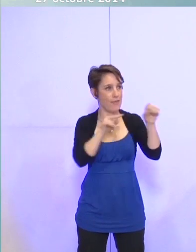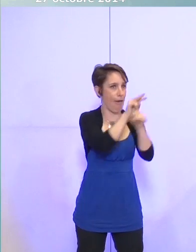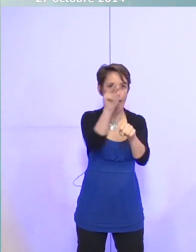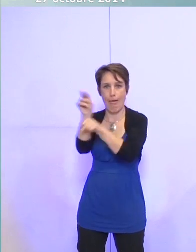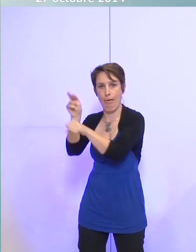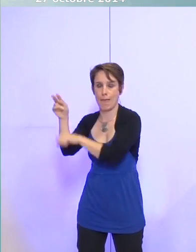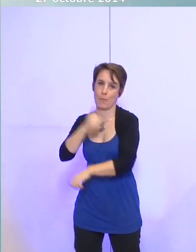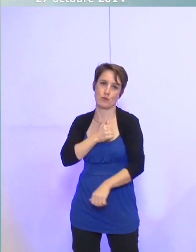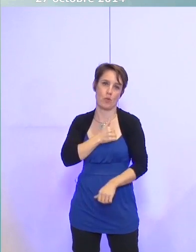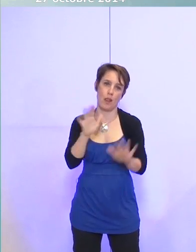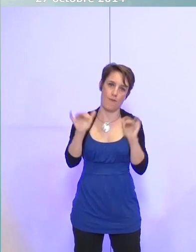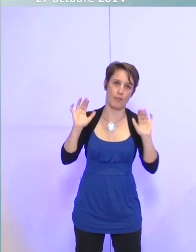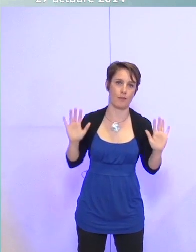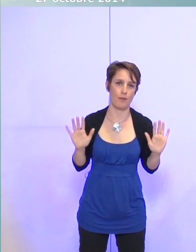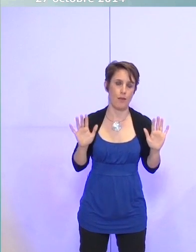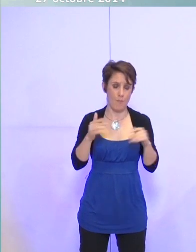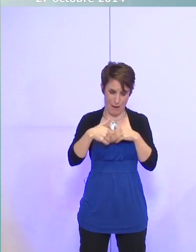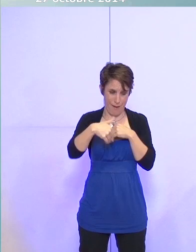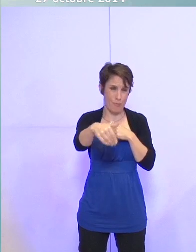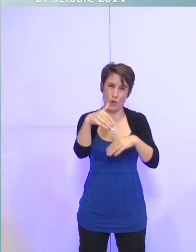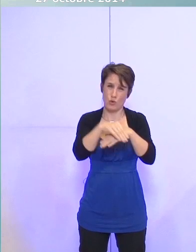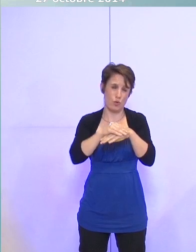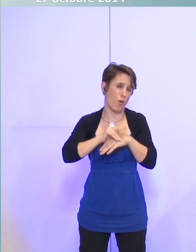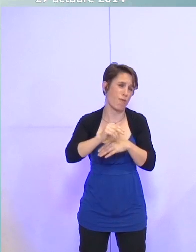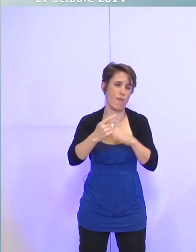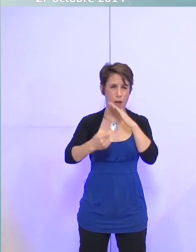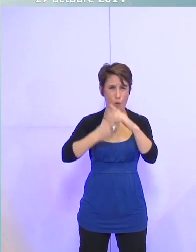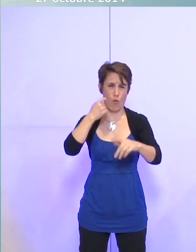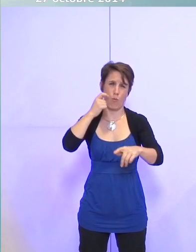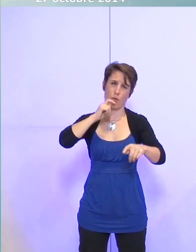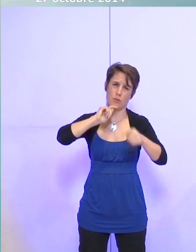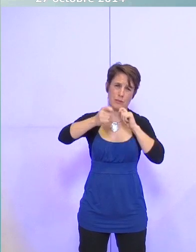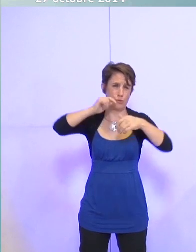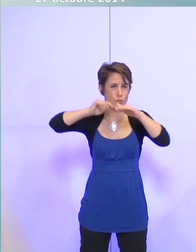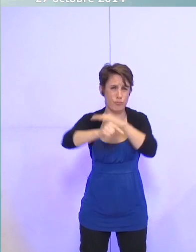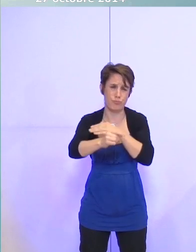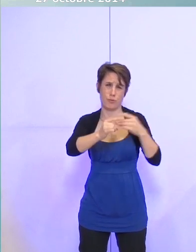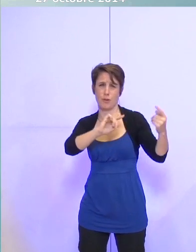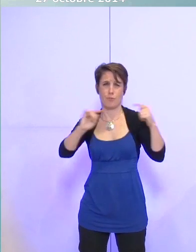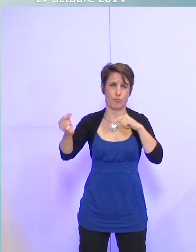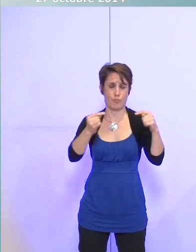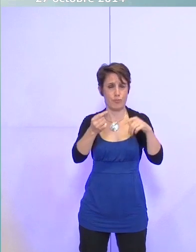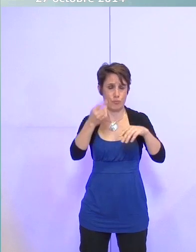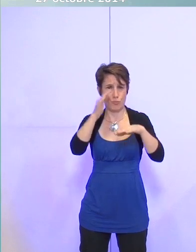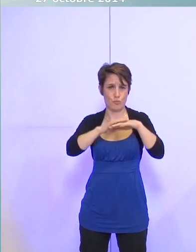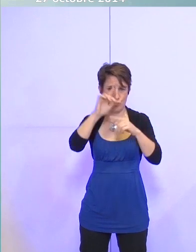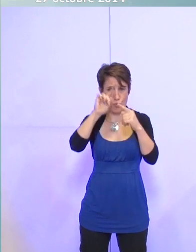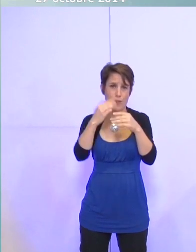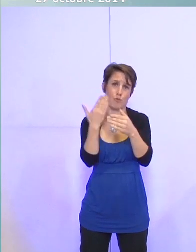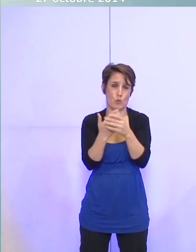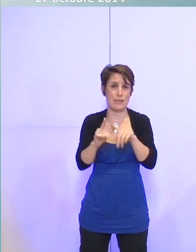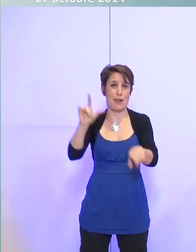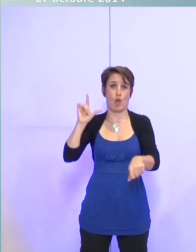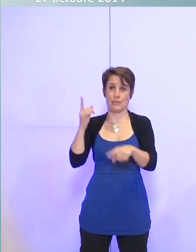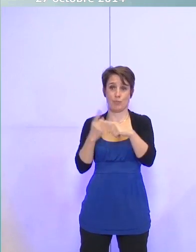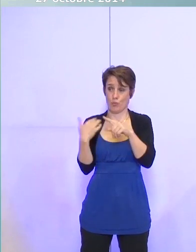débats de la soirée, puisque nous aurons moult occasions de revenir sur le fond du dossier qui nous a occupé lundi dernier et pas mal dans la presse